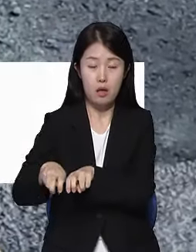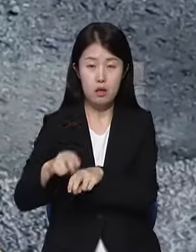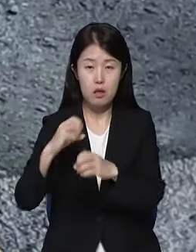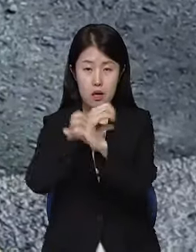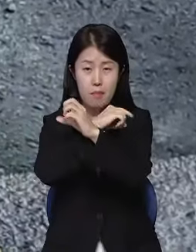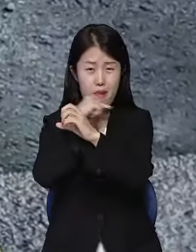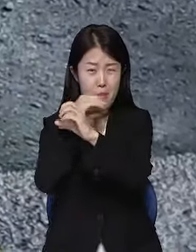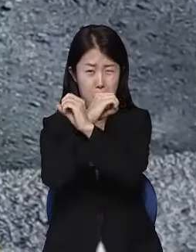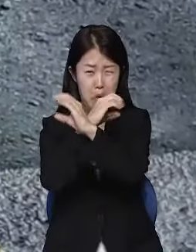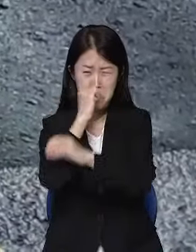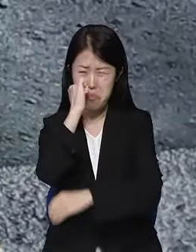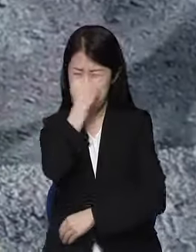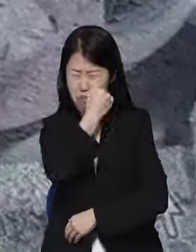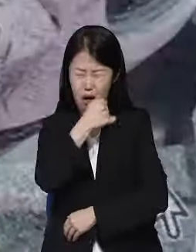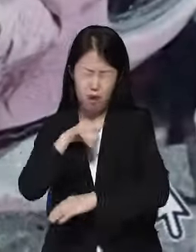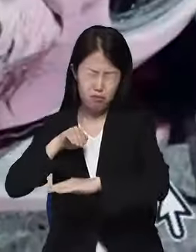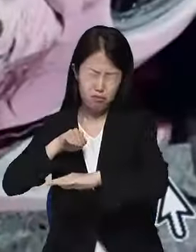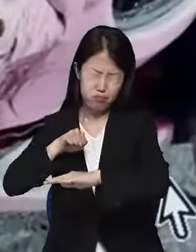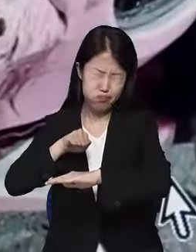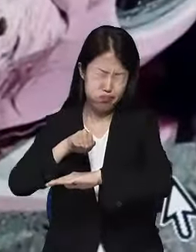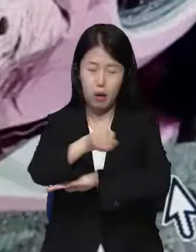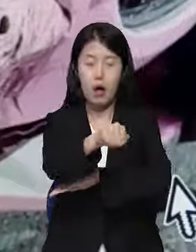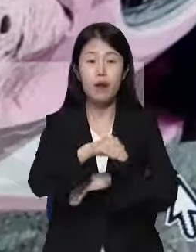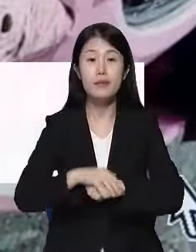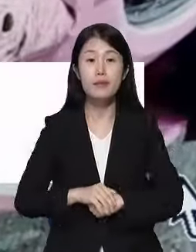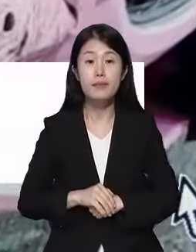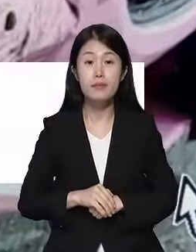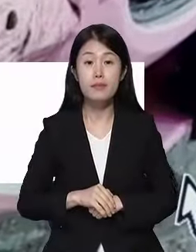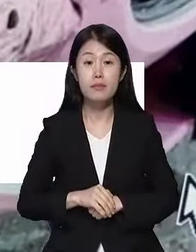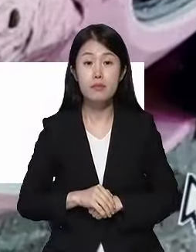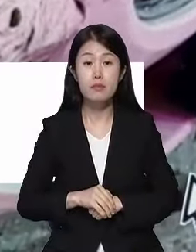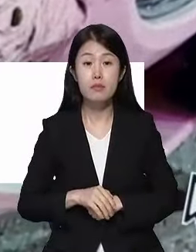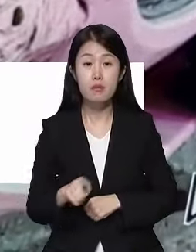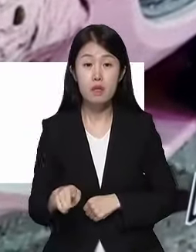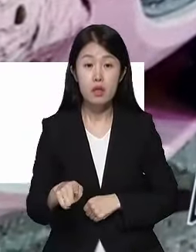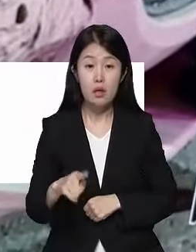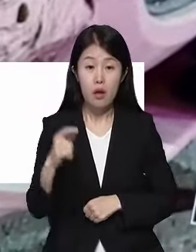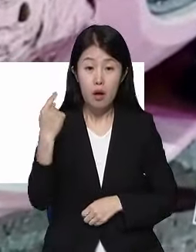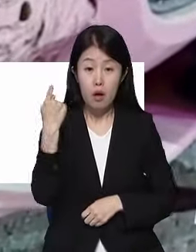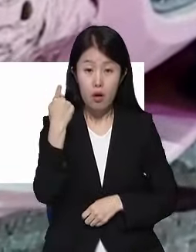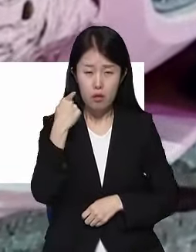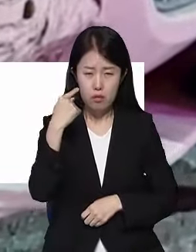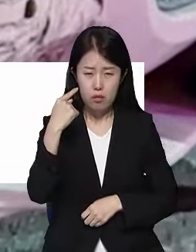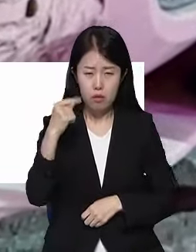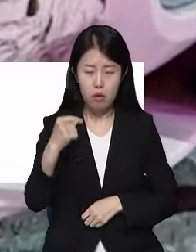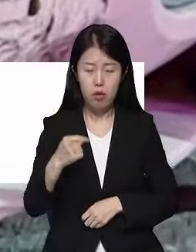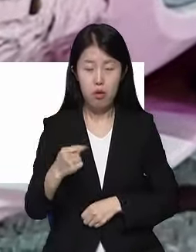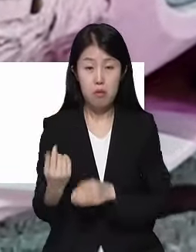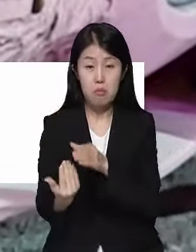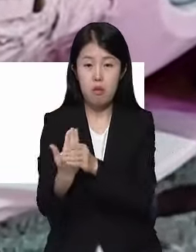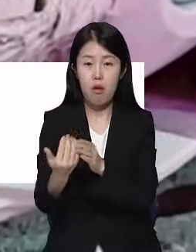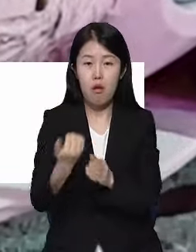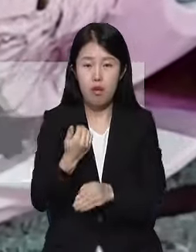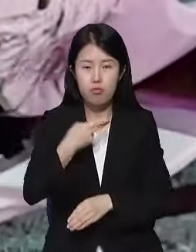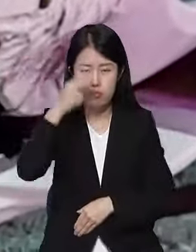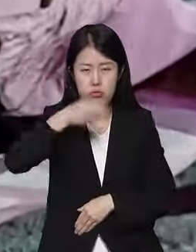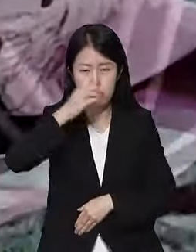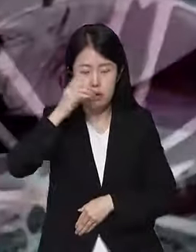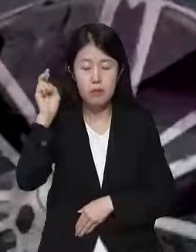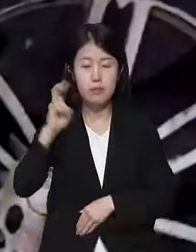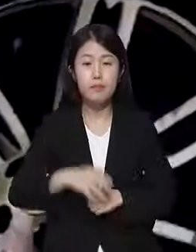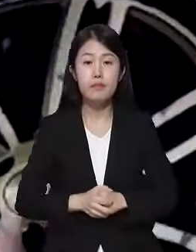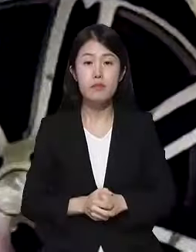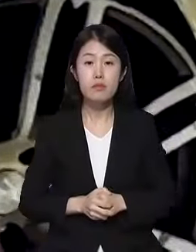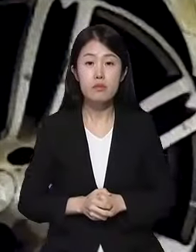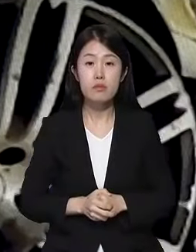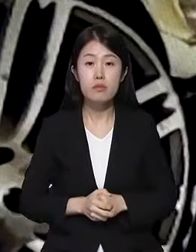도심을 질주하기도 했습니다. 안전 발생 시간 전후로 그때 좀 마신 거죠. 아니, 용의자 특정해서 금고활동 시작했어요. 사고를